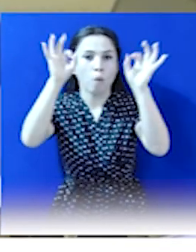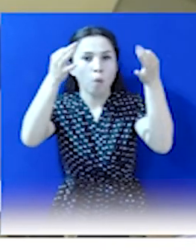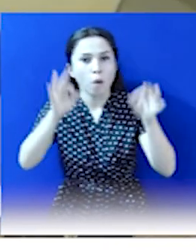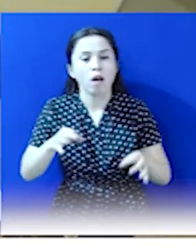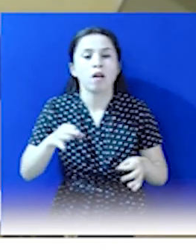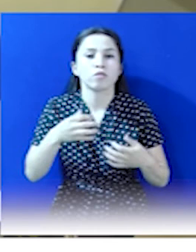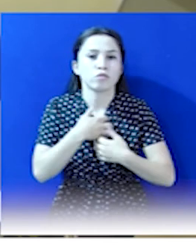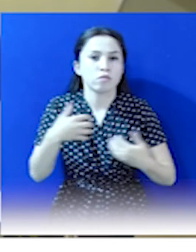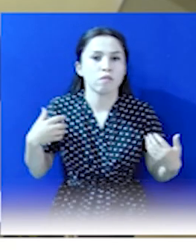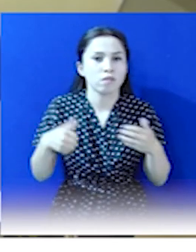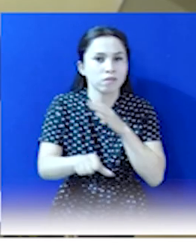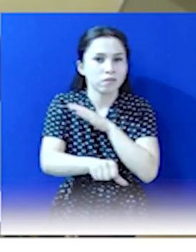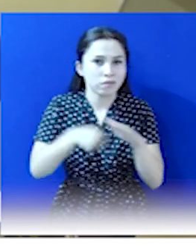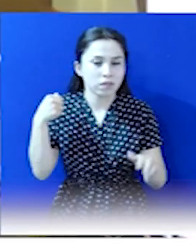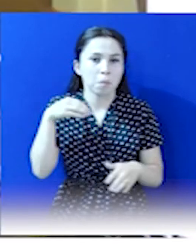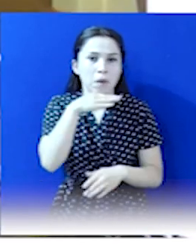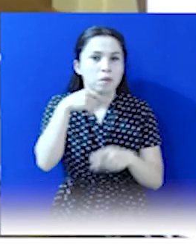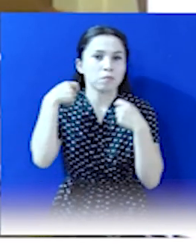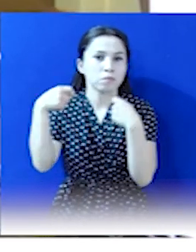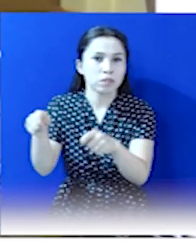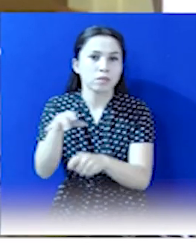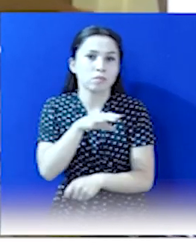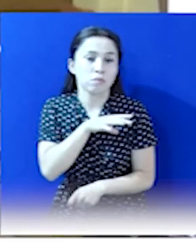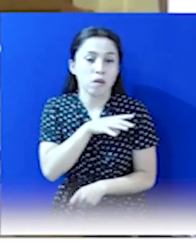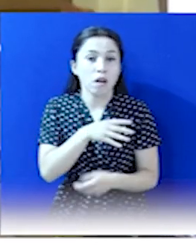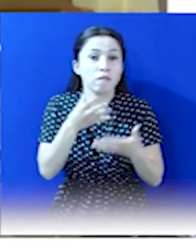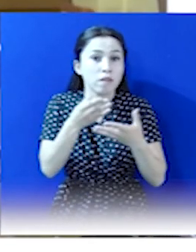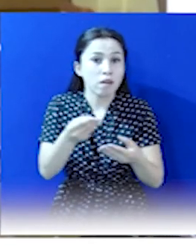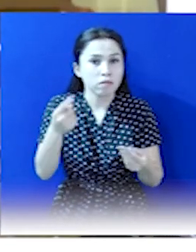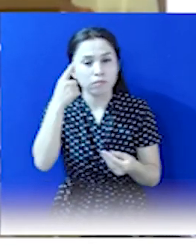Фарида Сейілханқызы, Ахан Әбілқайыр, Азат Байтемір, 77 News.